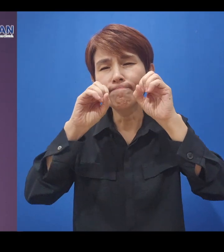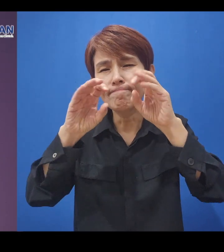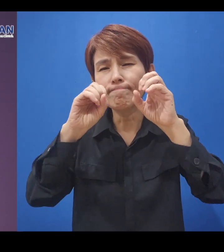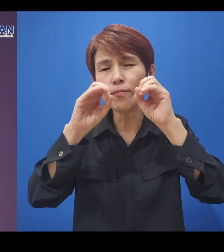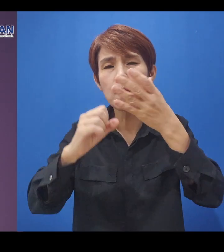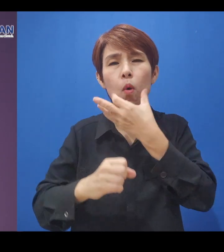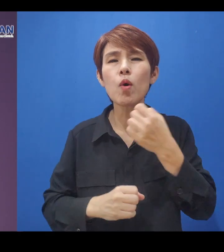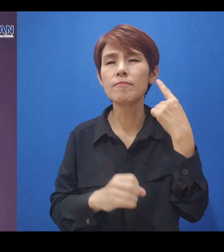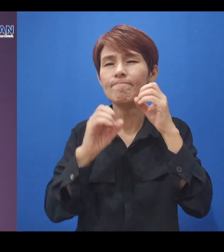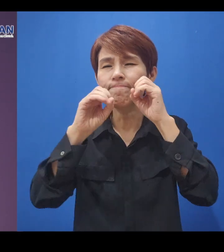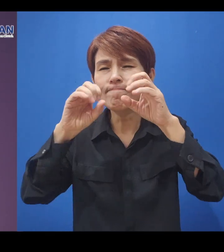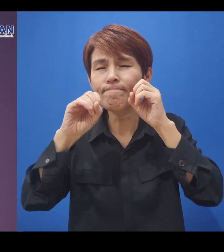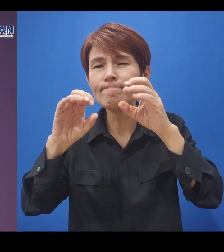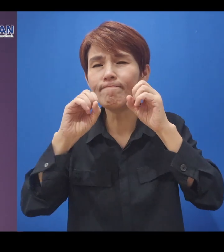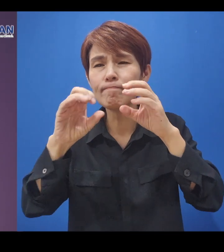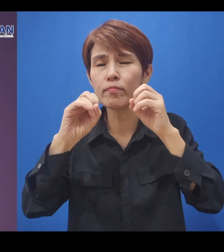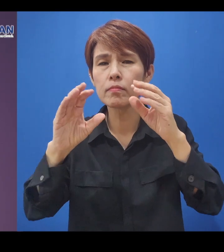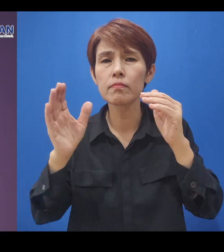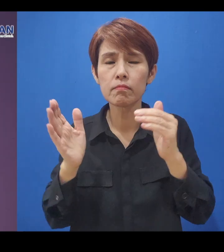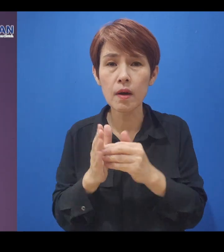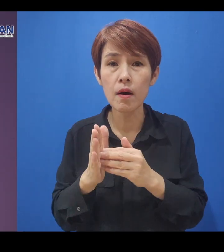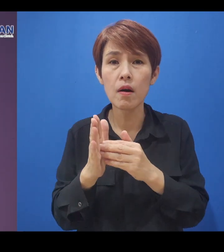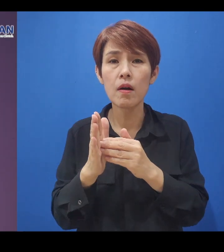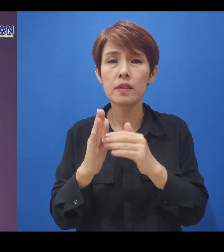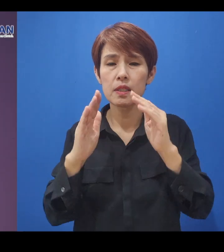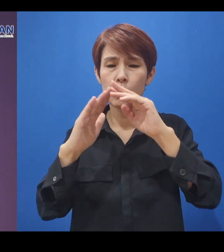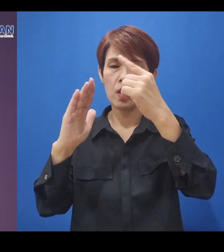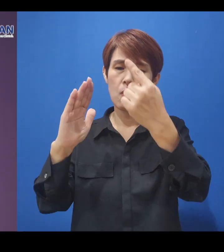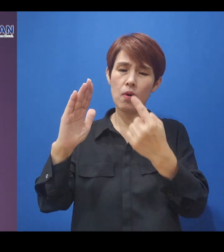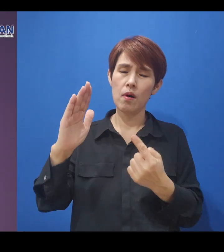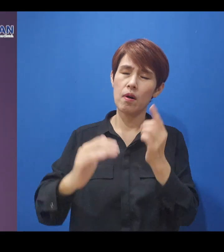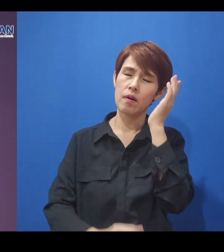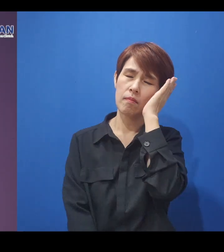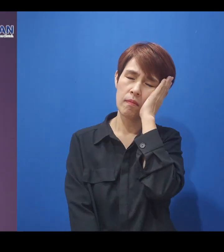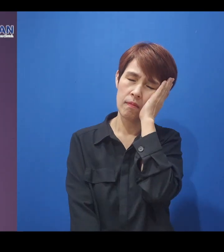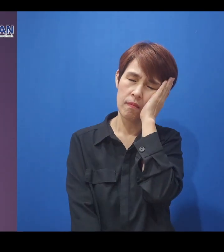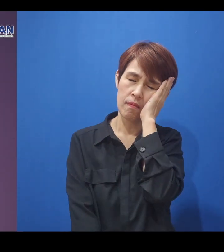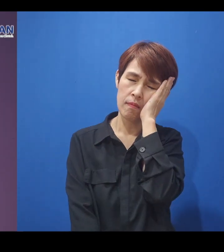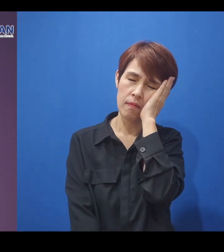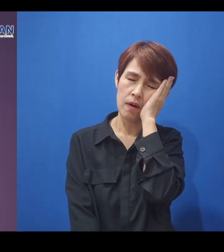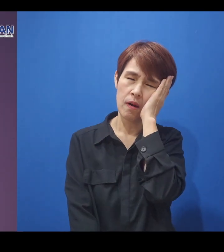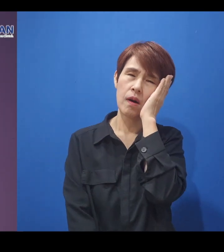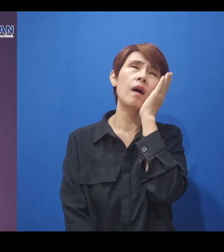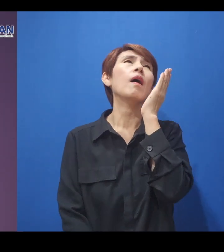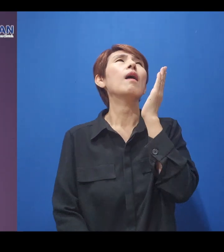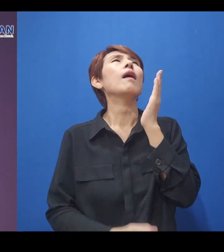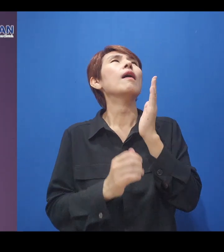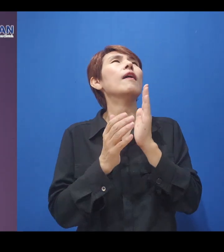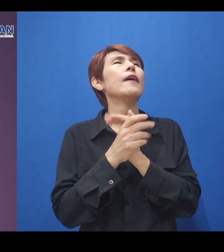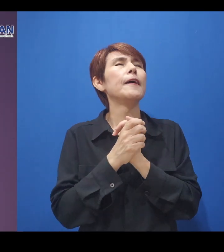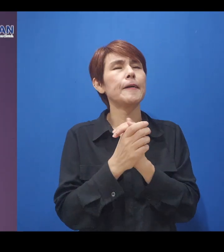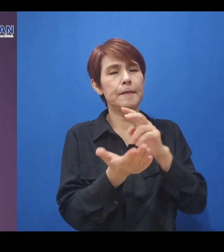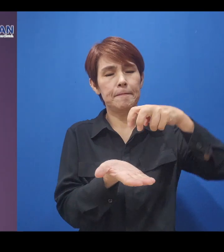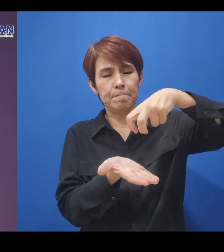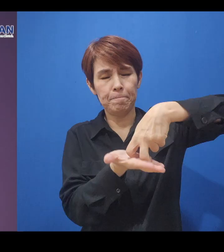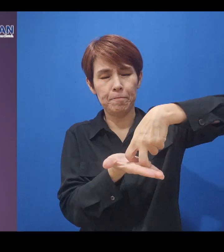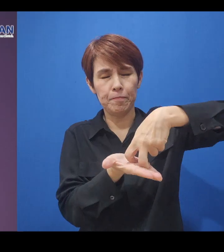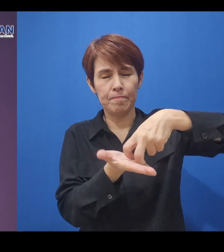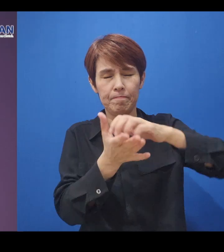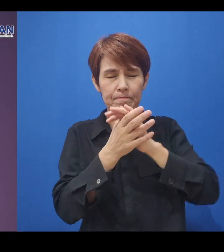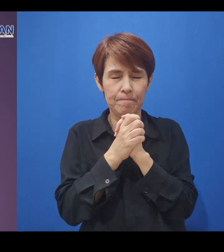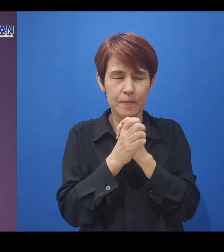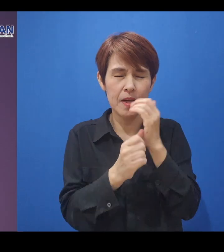돌아왔는데 그냥 잠들 수가 없어요. 침상에 엎드려서 하나님께 기도합니다.